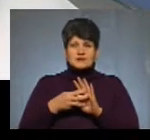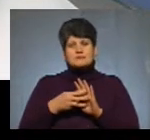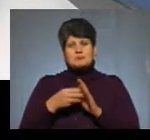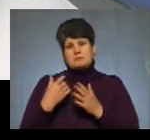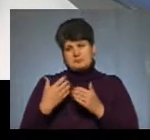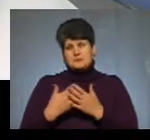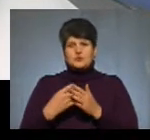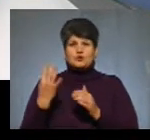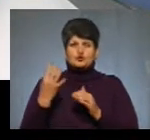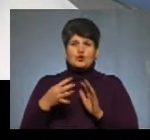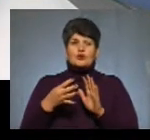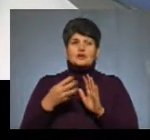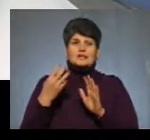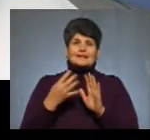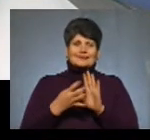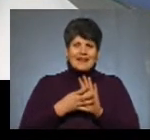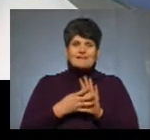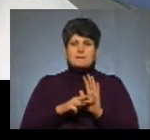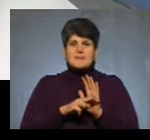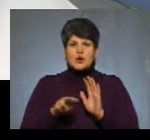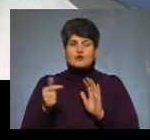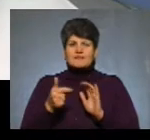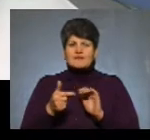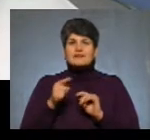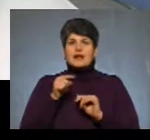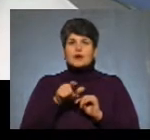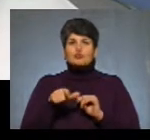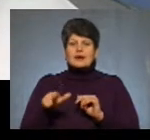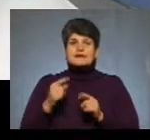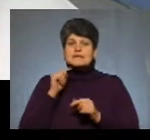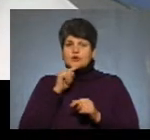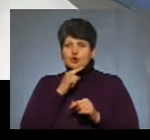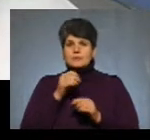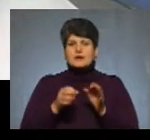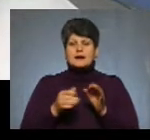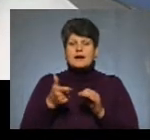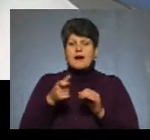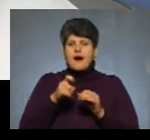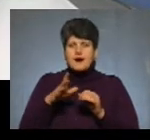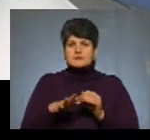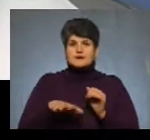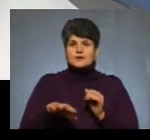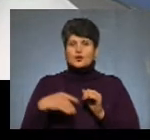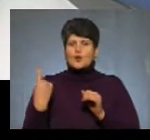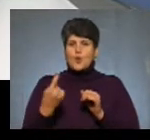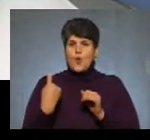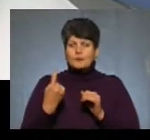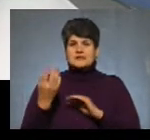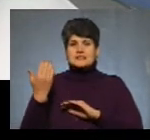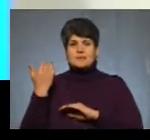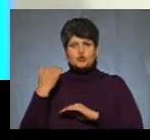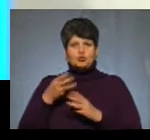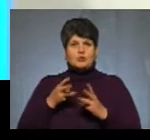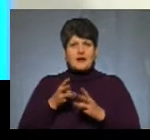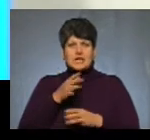49 мільйонів гривень для людей, які зекономили природний газ на території області за минулий